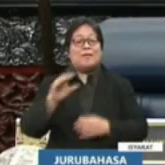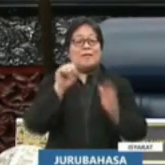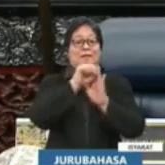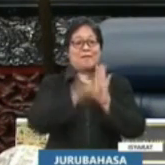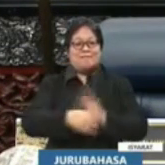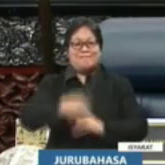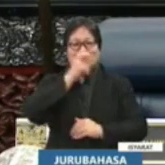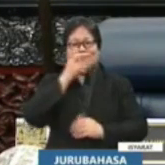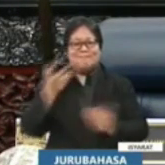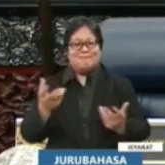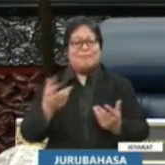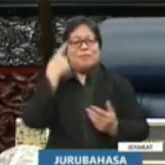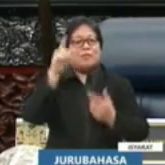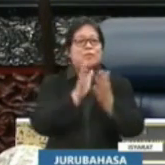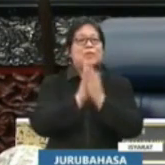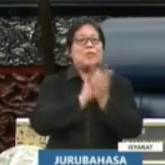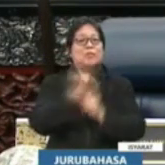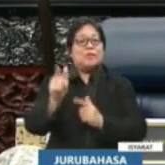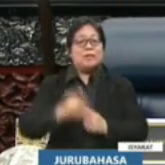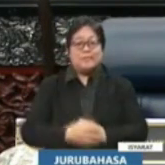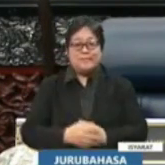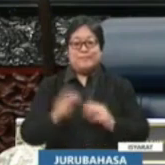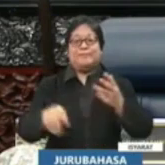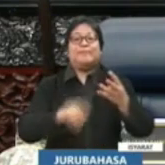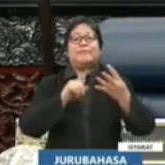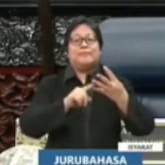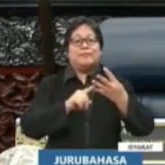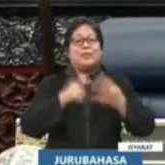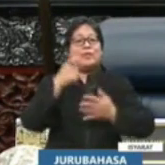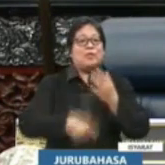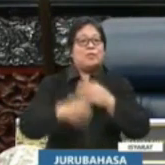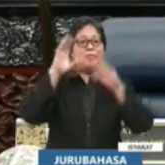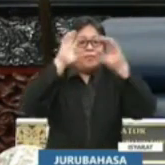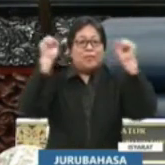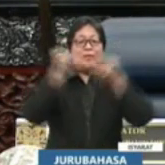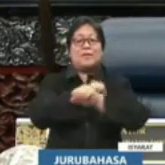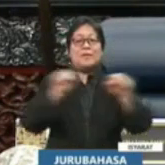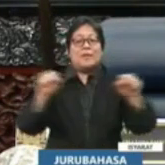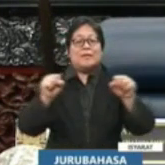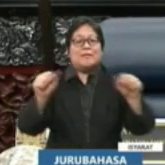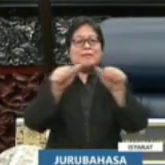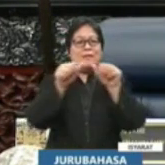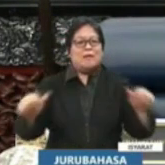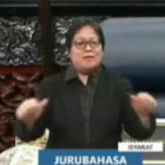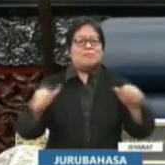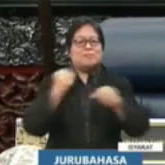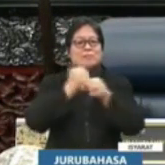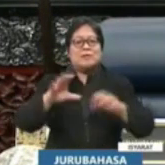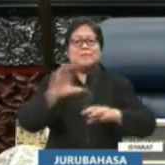syarat ketat bagi mendapatkan kelulusan. Keempat, penambahan kos kepada majikan bagi menyediakan penginapan pekerja